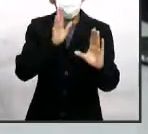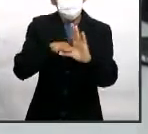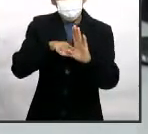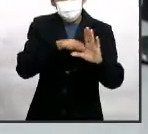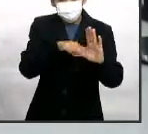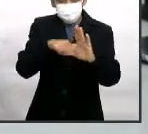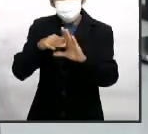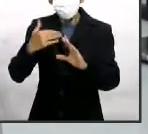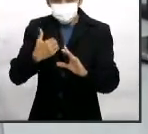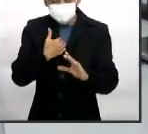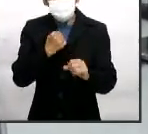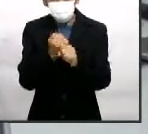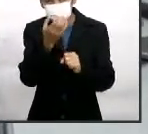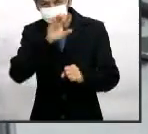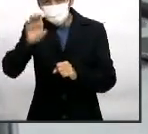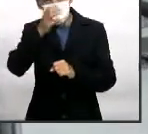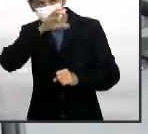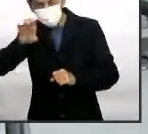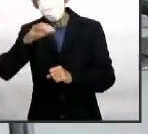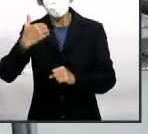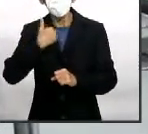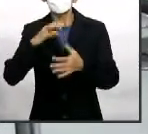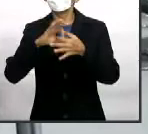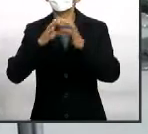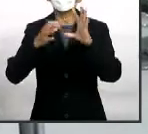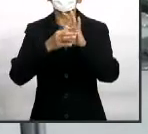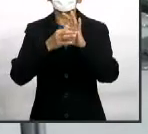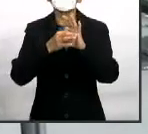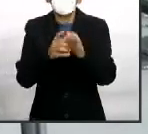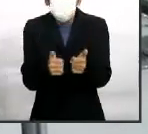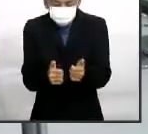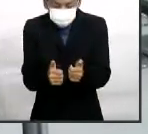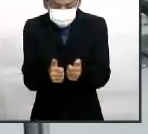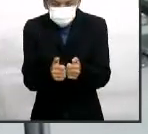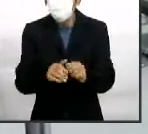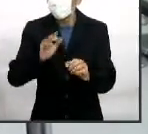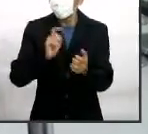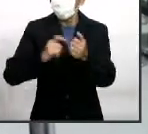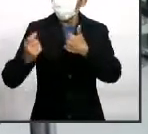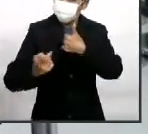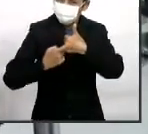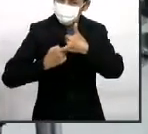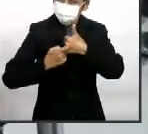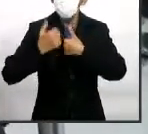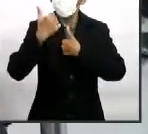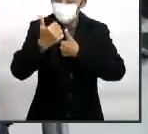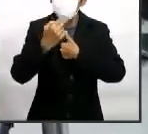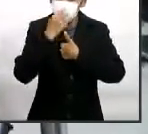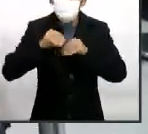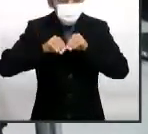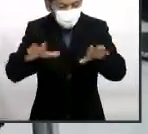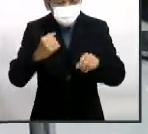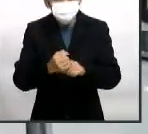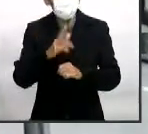มัครเราก็จะประกาศผ่านเพจนี้แล้วก็สมาคมกีฬาอีสปอร์ตคนพิการไทย นั่นนะครับก็ไปกดไลค์กดอะไรกันไว้ก่อนเนาะ ใช่ ไว้ก่อนแล้วก็